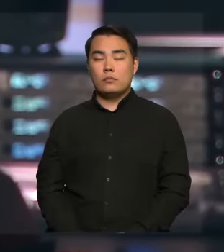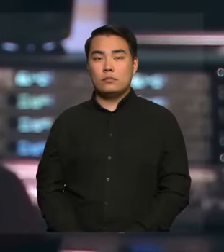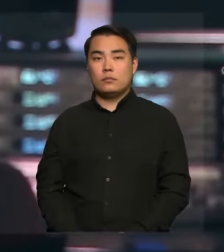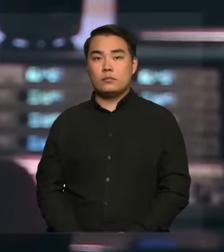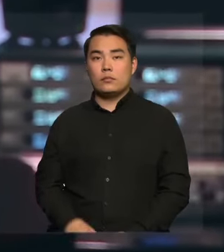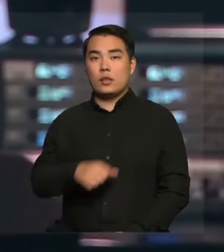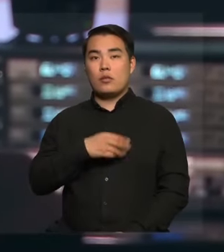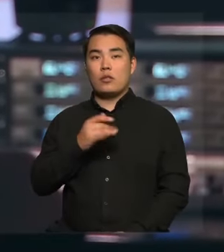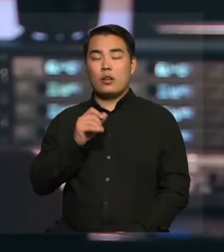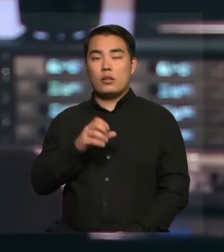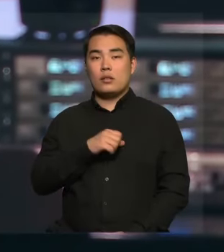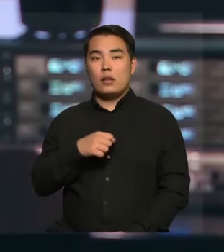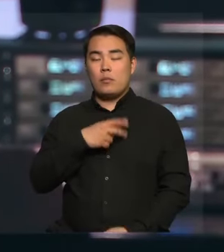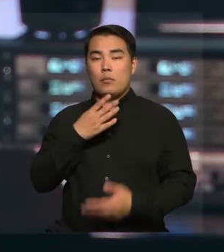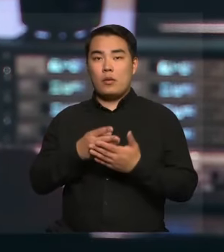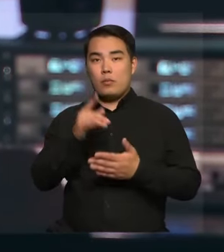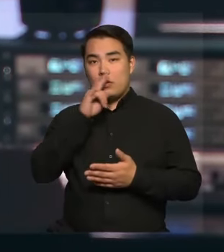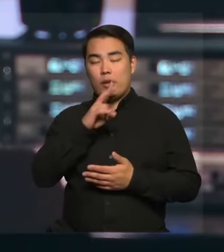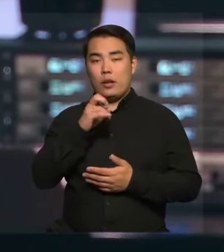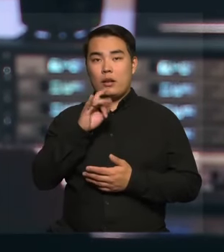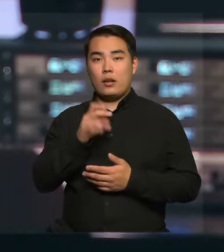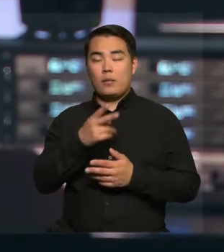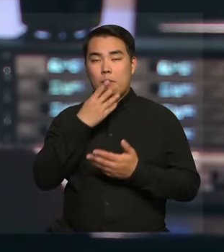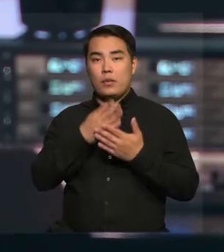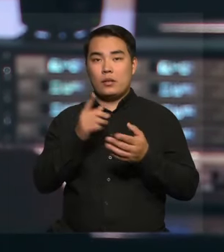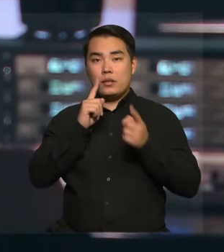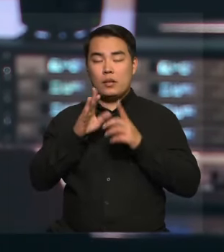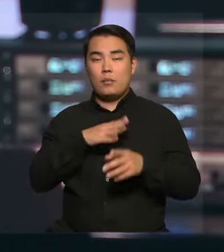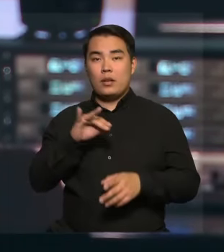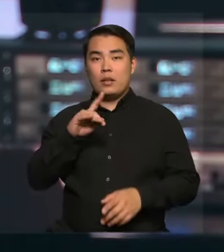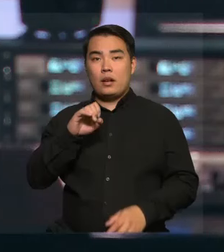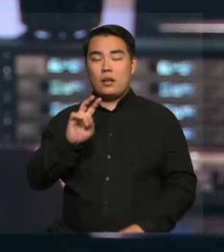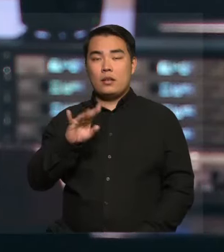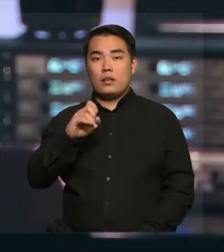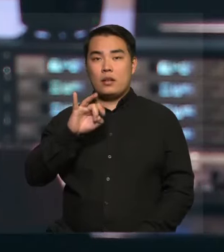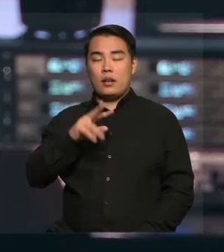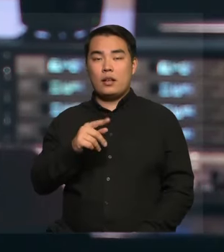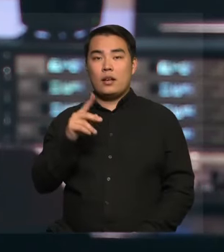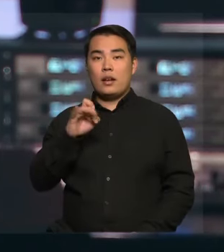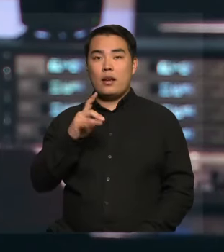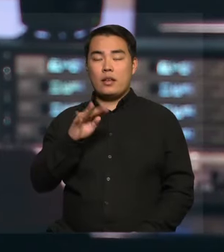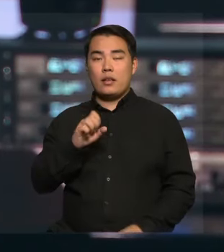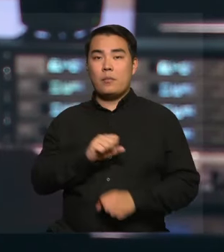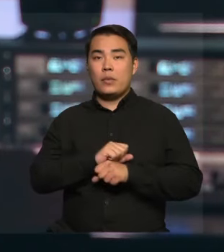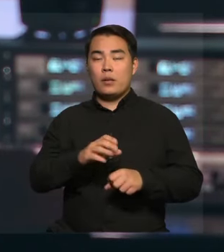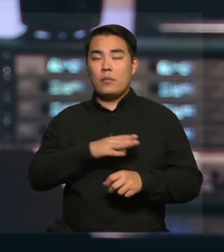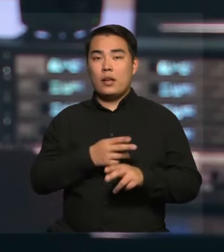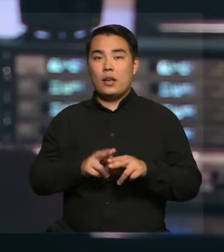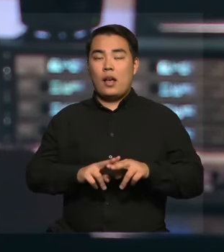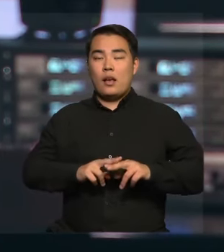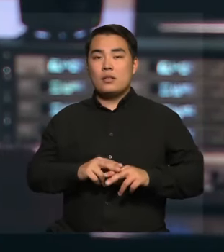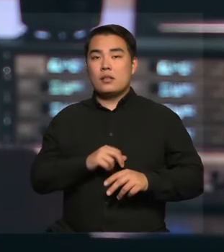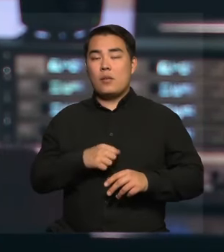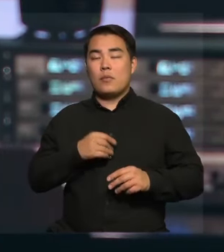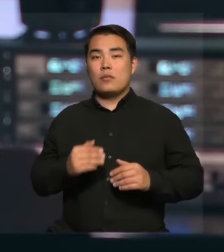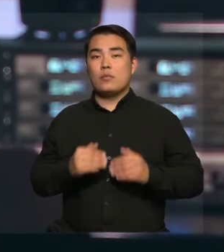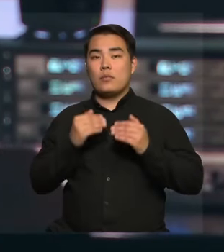Таяу шығыстағы шиеленіс мұнай нарығында дүрбелең туғызды. Иран Израильді зымыранмен атқылағаннан кейін баға бірден